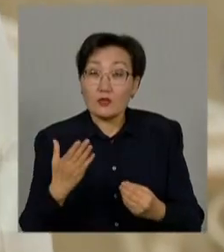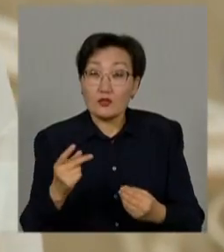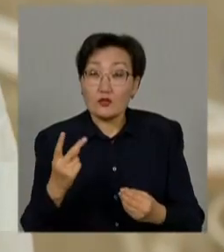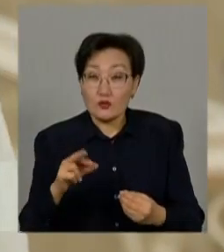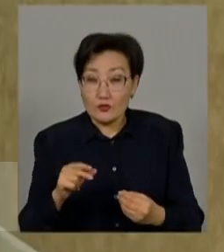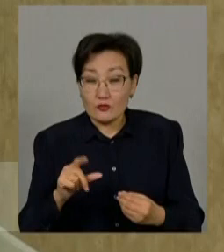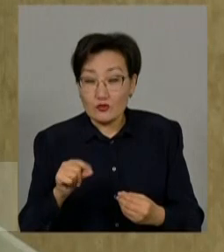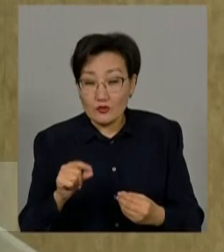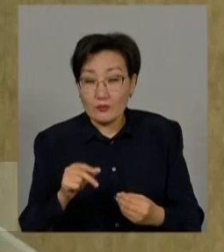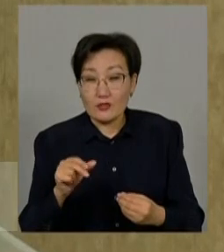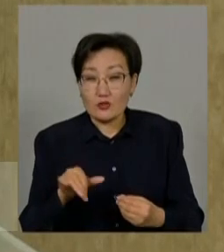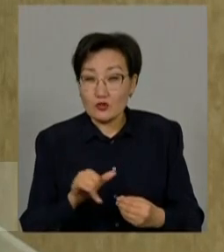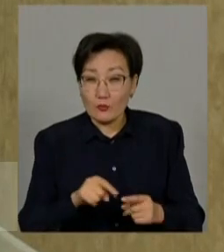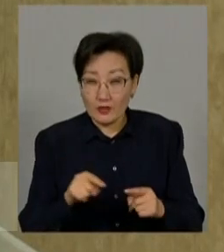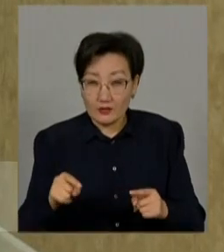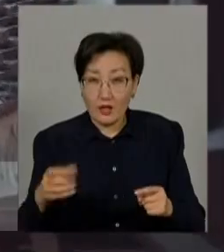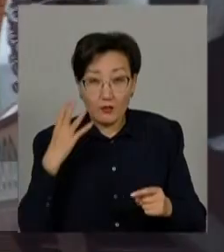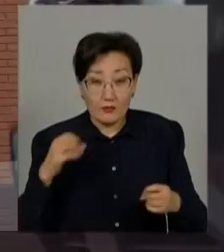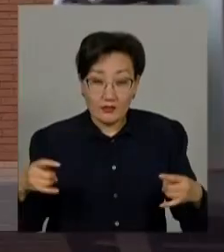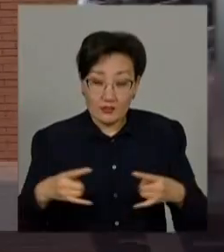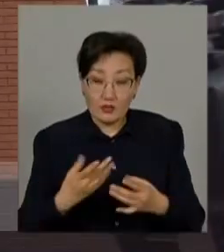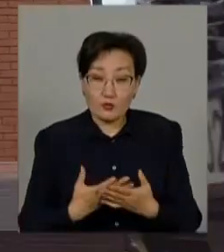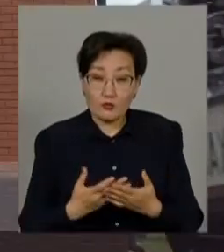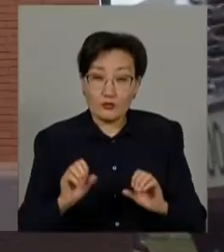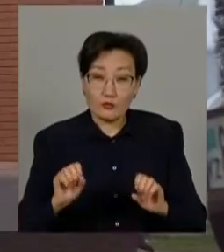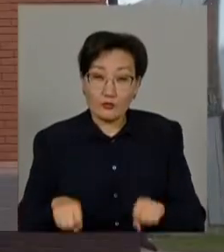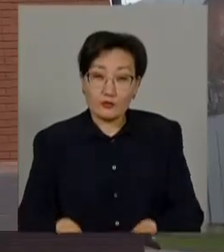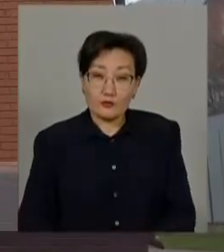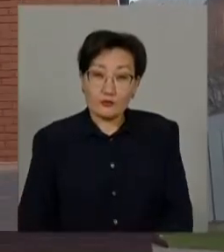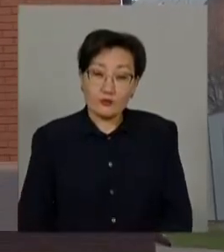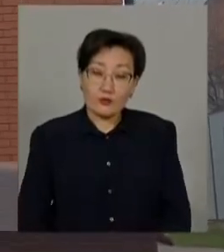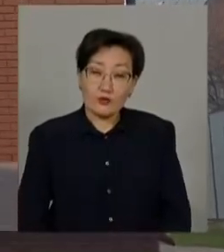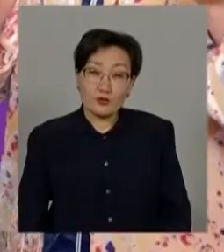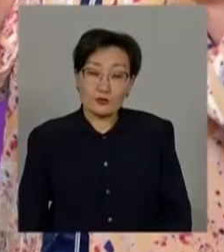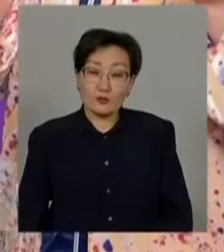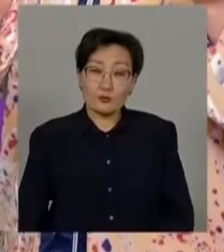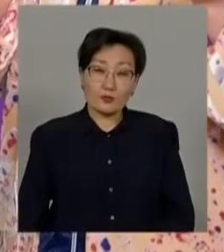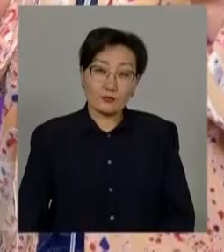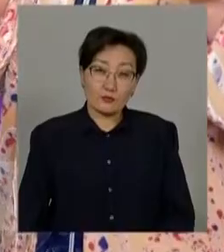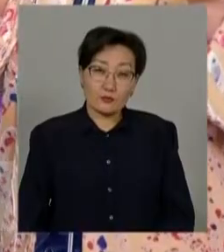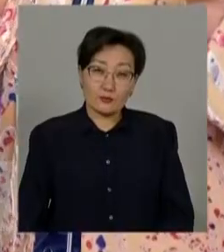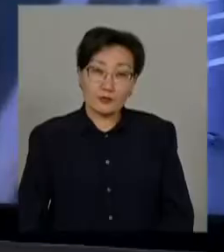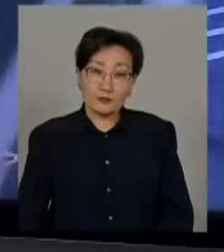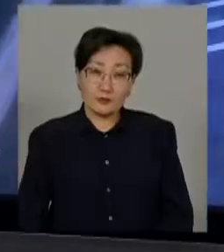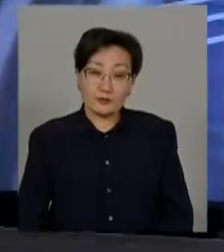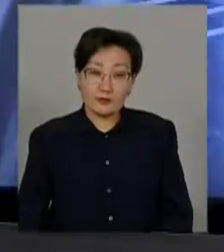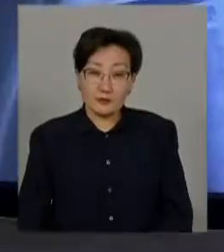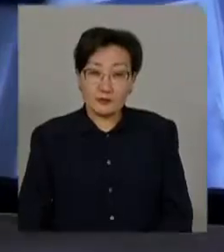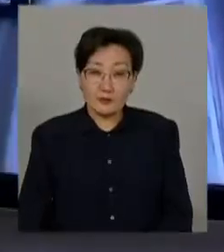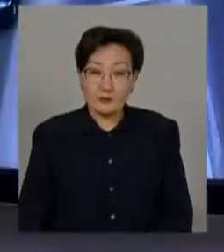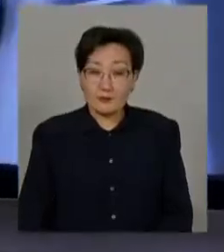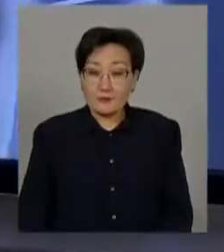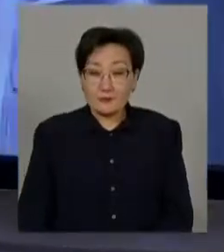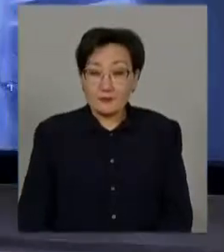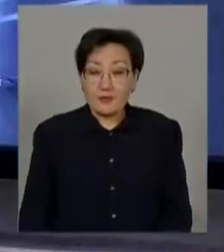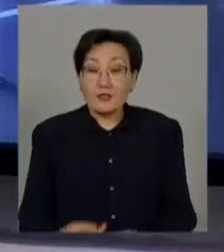мен сенбі аралығында арнамыздан тамашалай аласыздар. Ұлағат Арғын, Мирам Исабеков, Алматы телеарнасы.